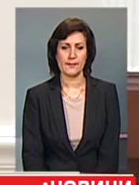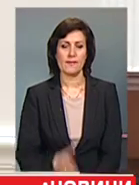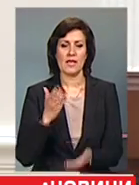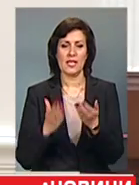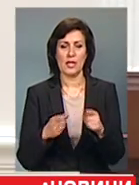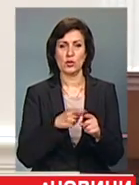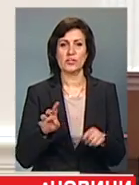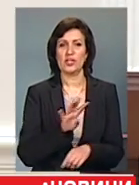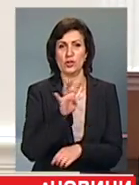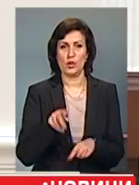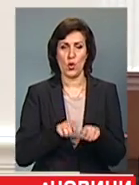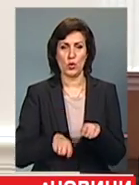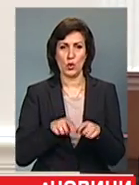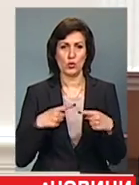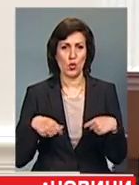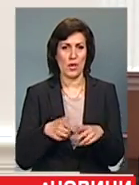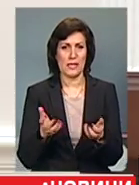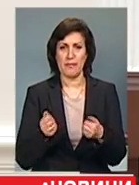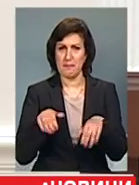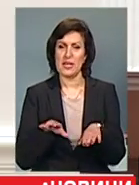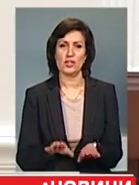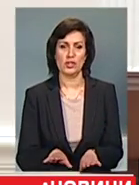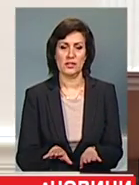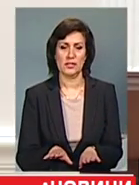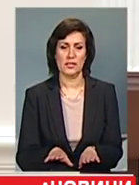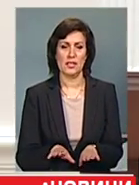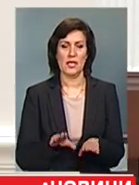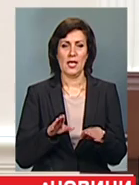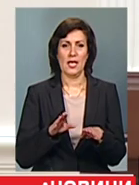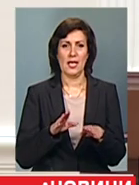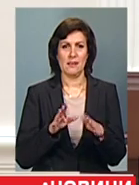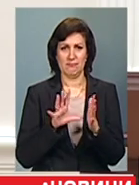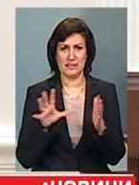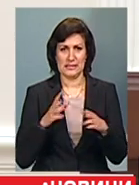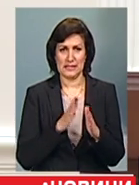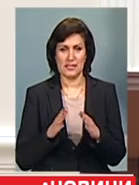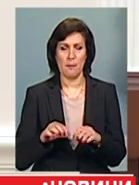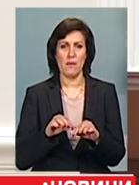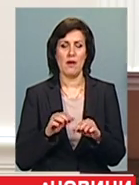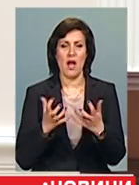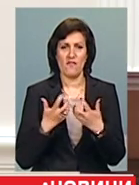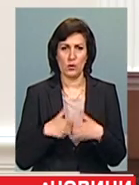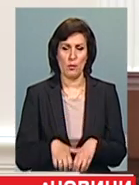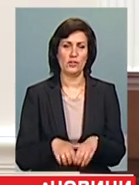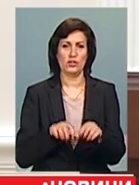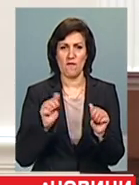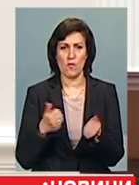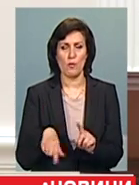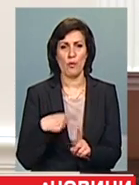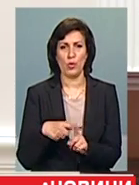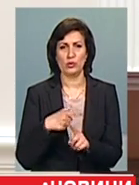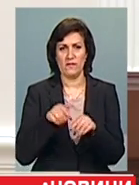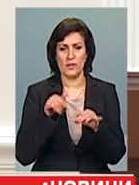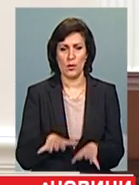Якщо за 4 години контролюючий орган не прийме рішення, IT-система автоматично формує позитивне рішення